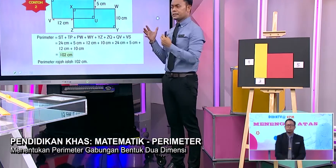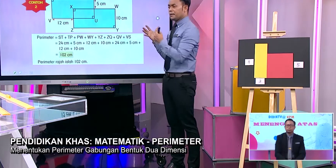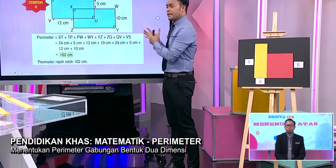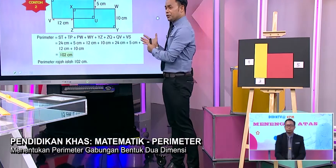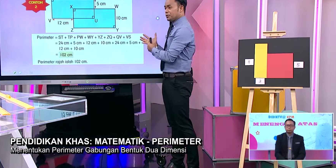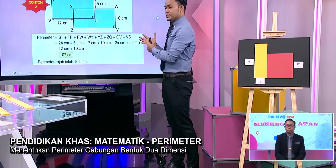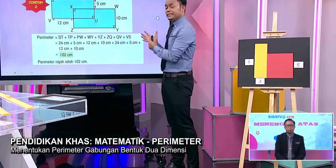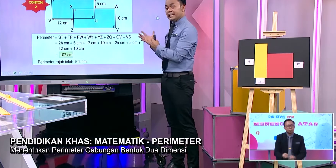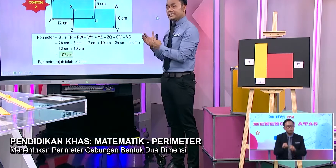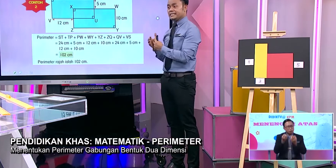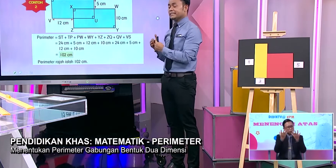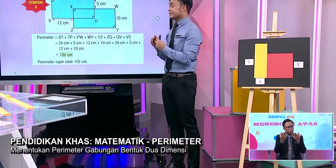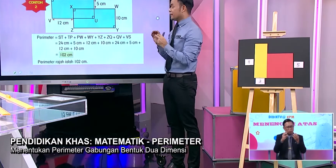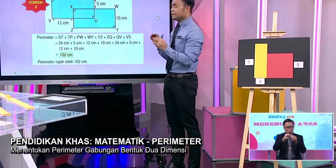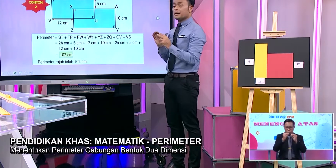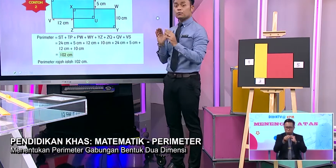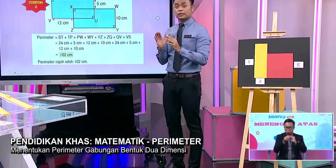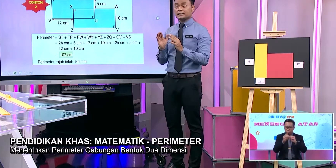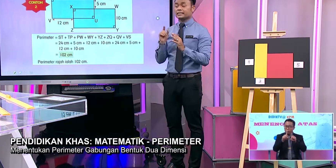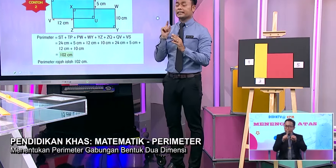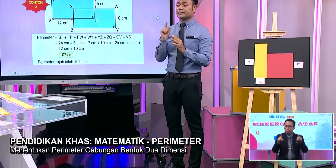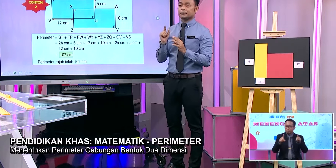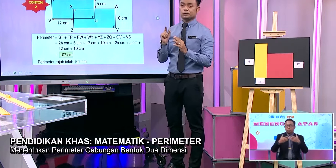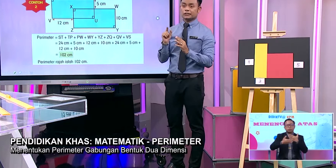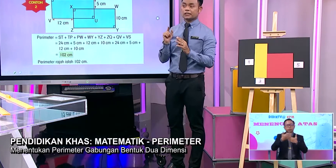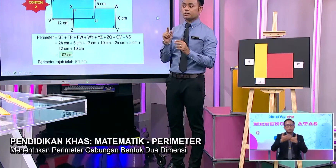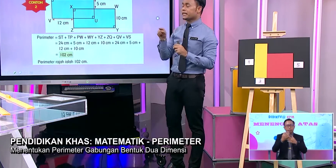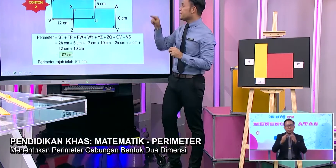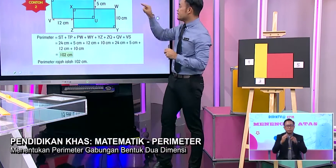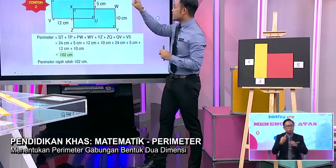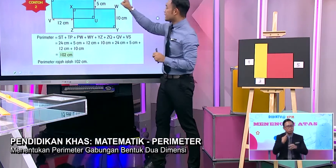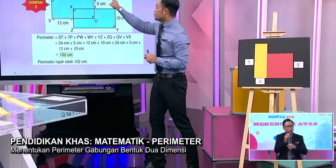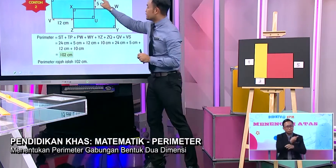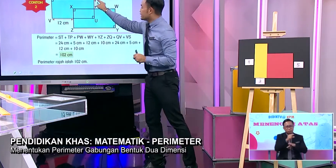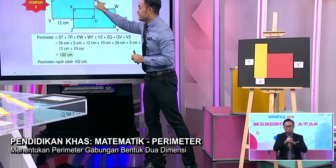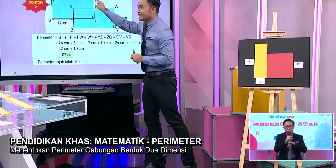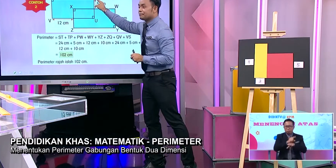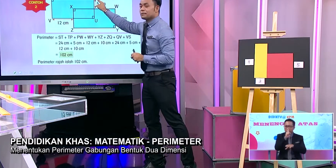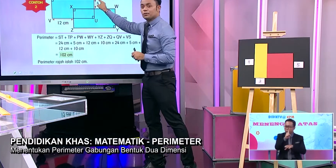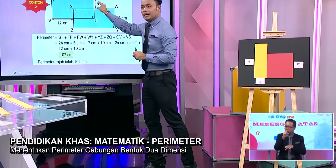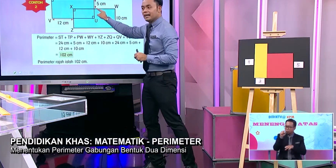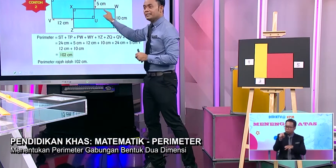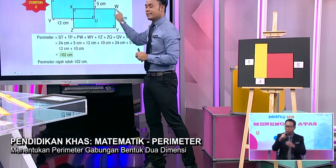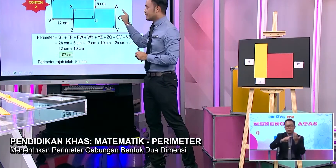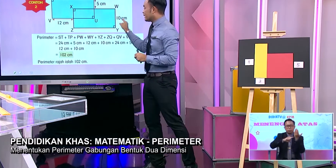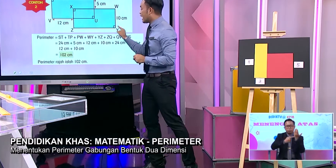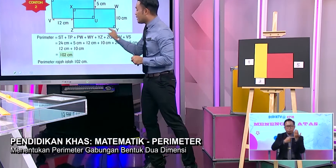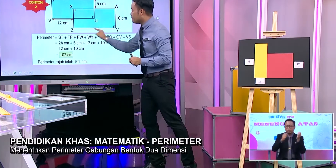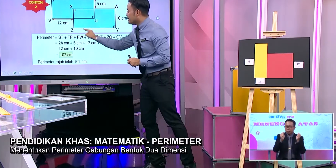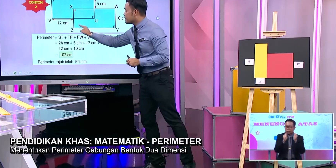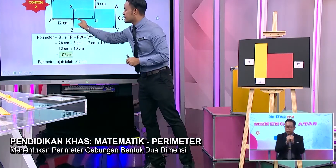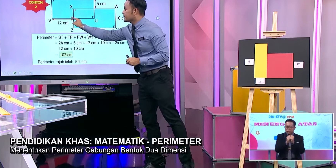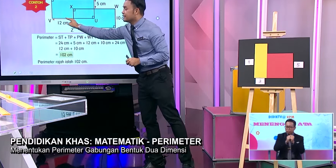sangat banyak tetapi mudah jika kita menggunakan konsep satu titik permulaan dengan